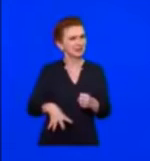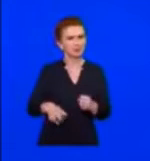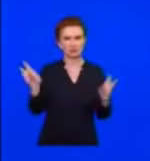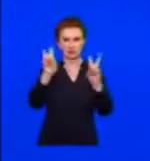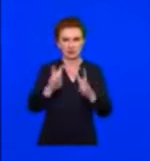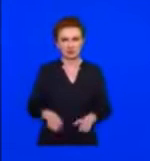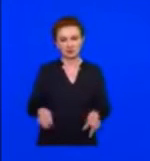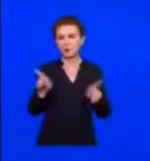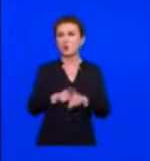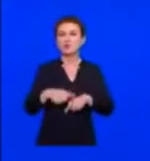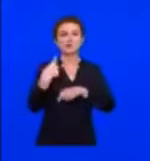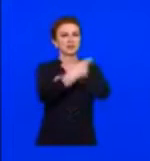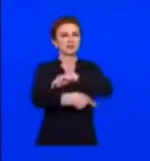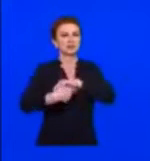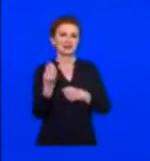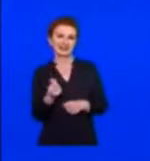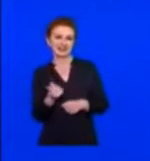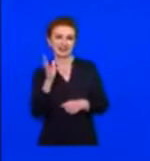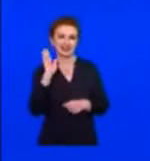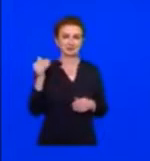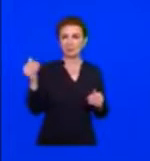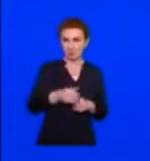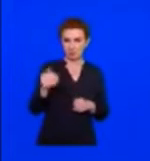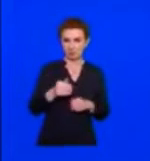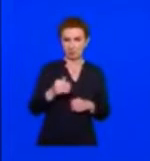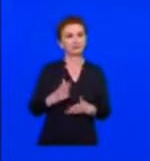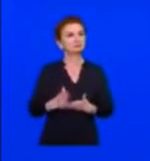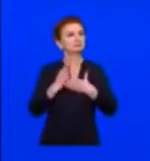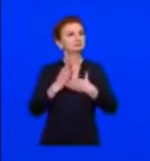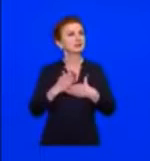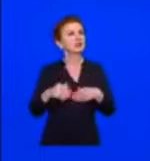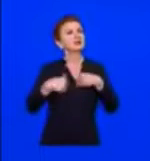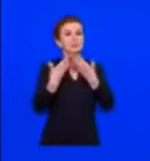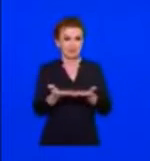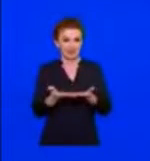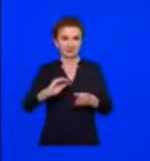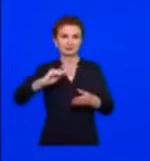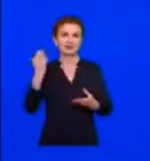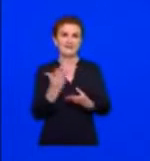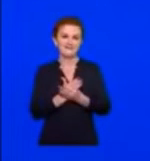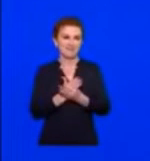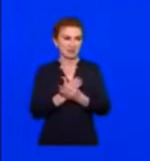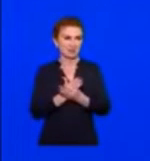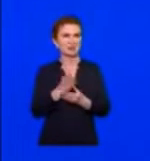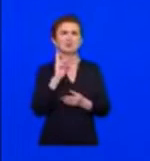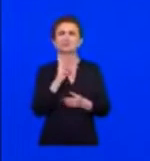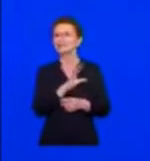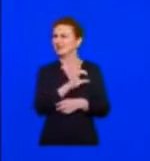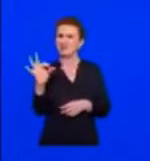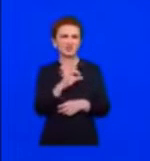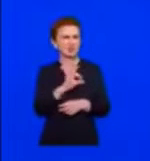finansowa będzie możliwa do udzielenia dla firm, które w szczególności cierpią na